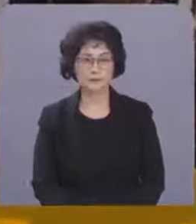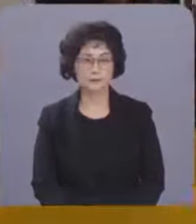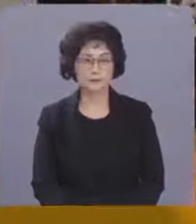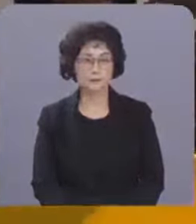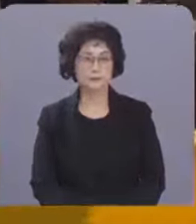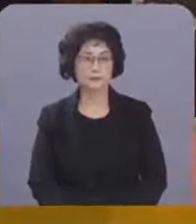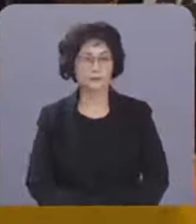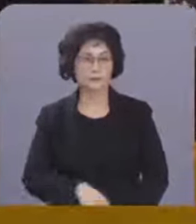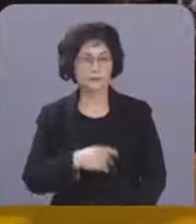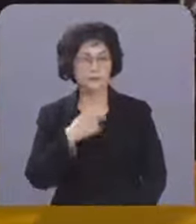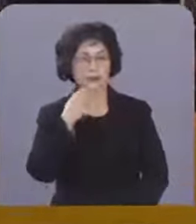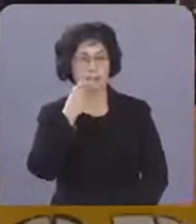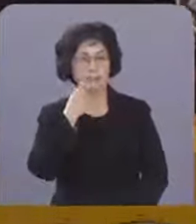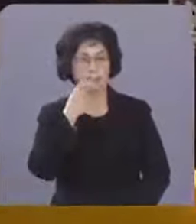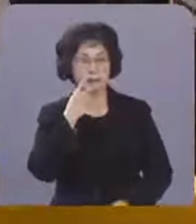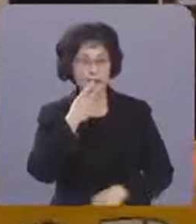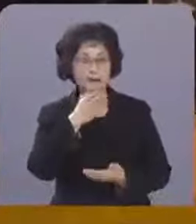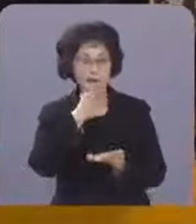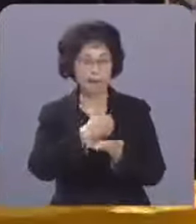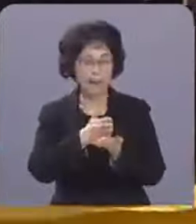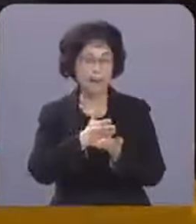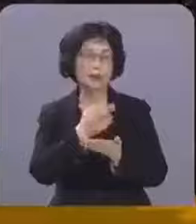No!